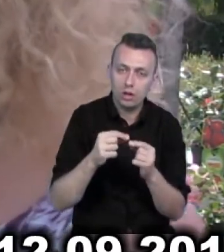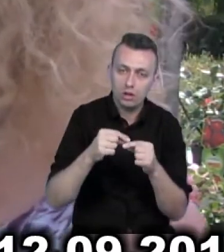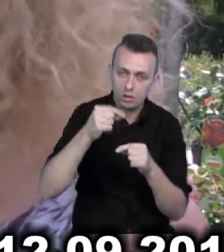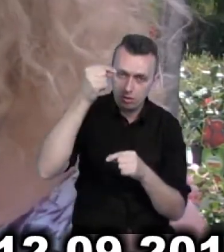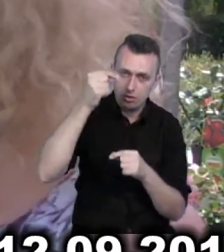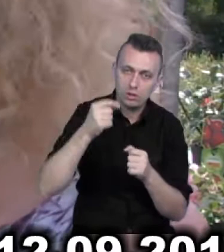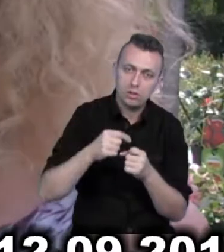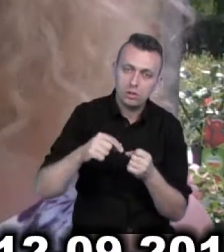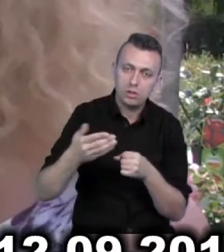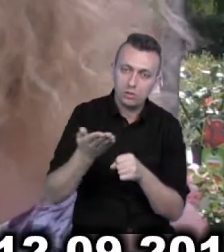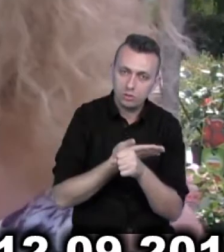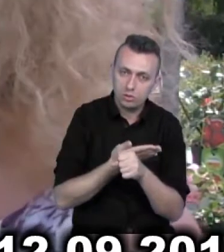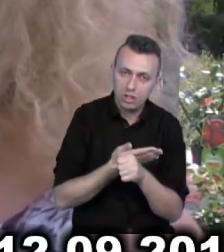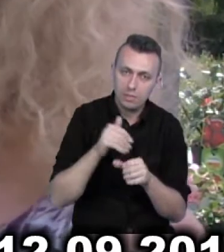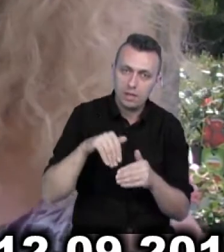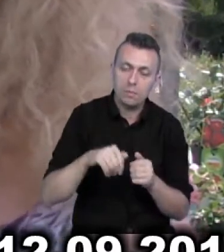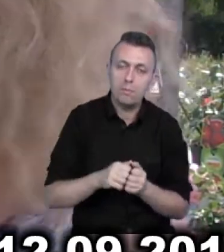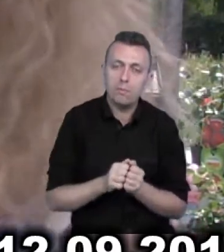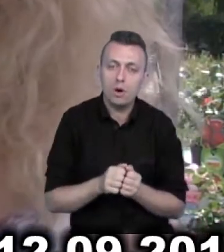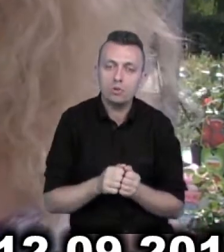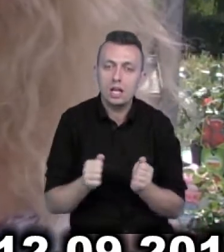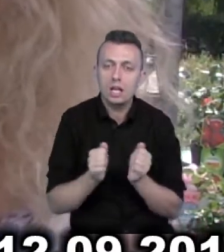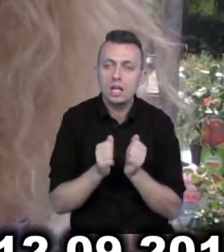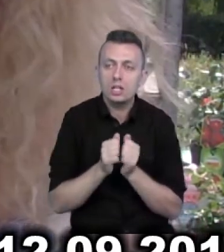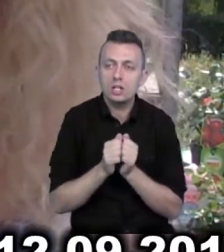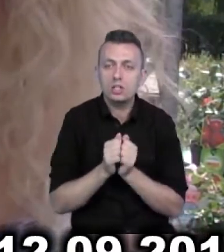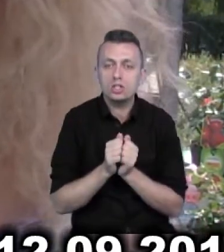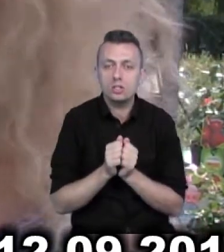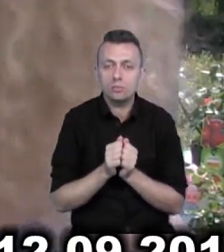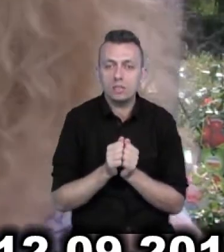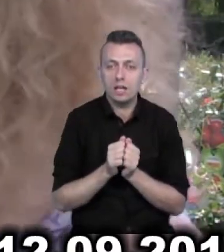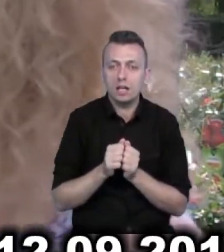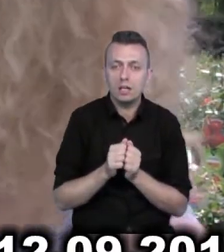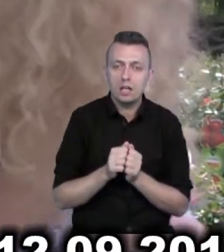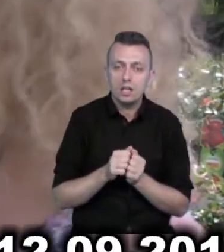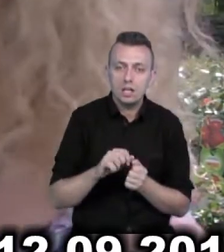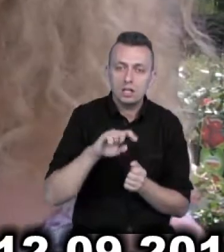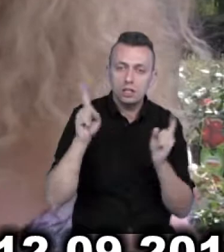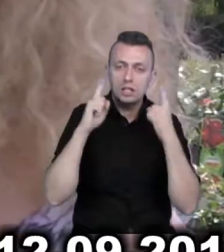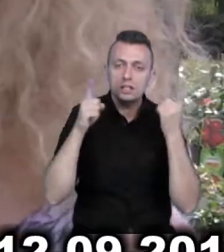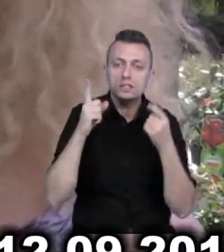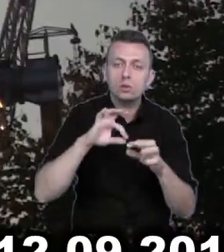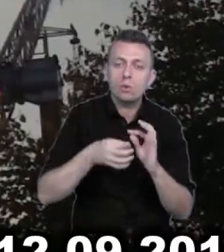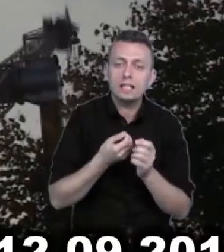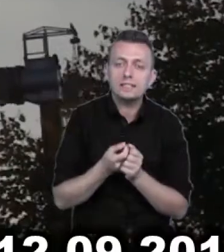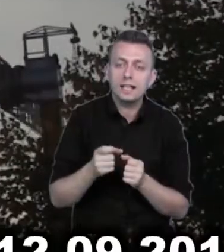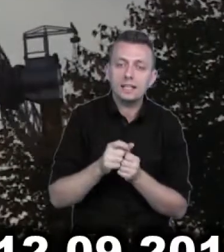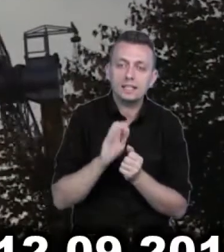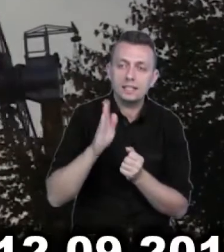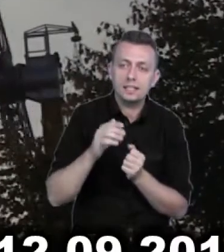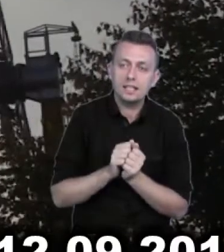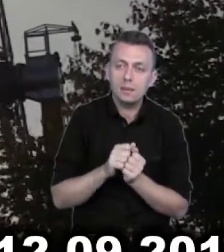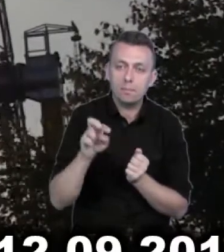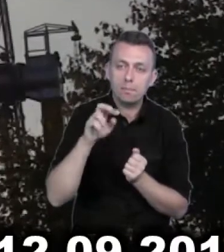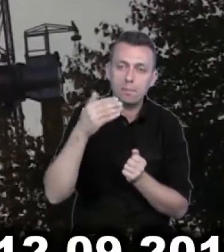że róża przemarznie. Także radykalne cięcie wiosną, jesienią tylko przekwitłe kwiatostany.